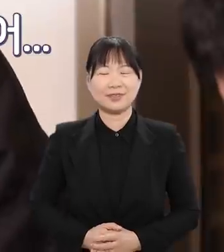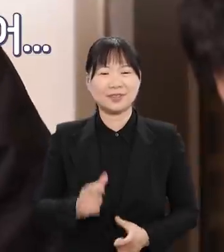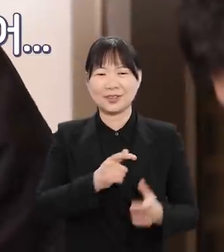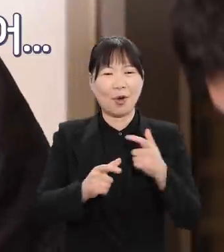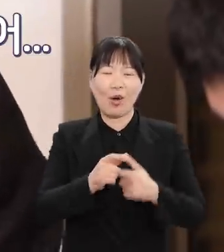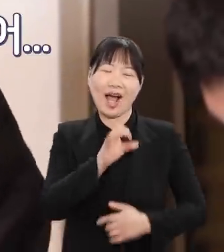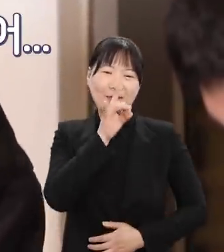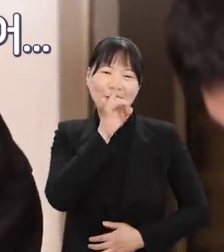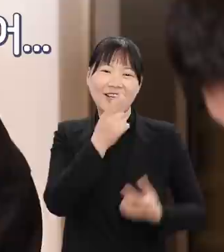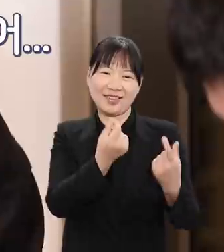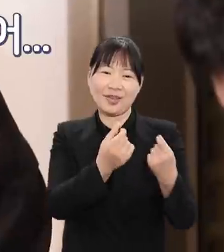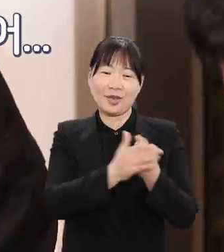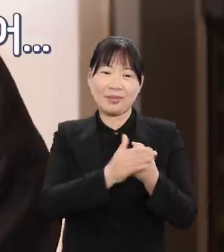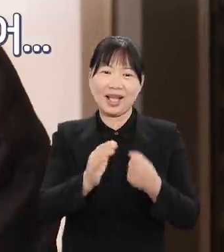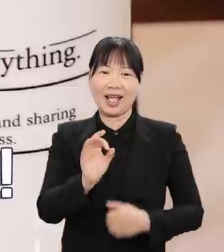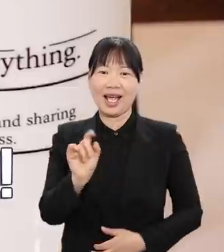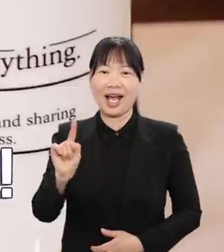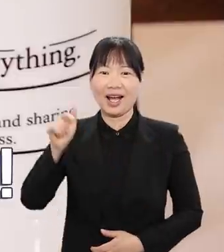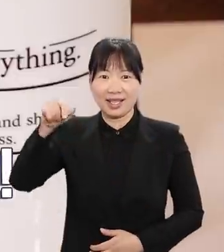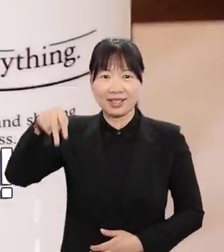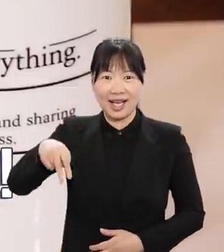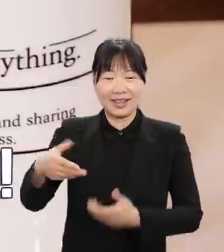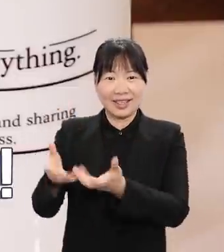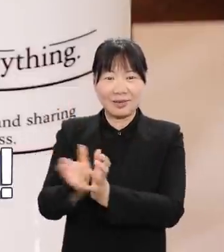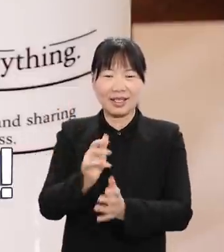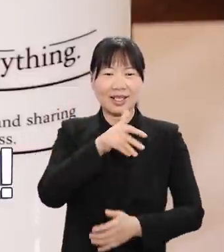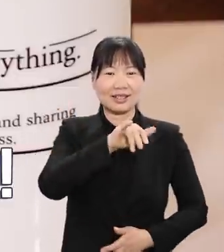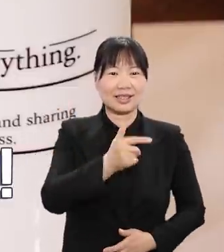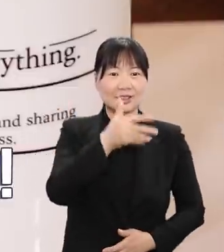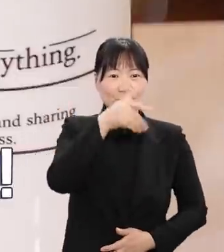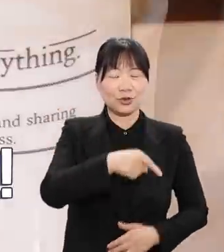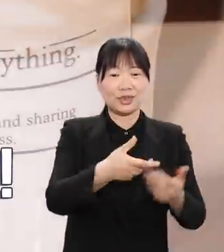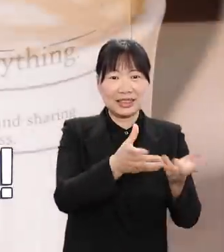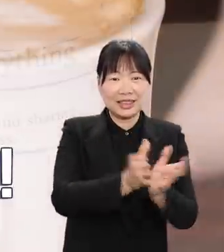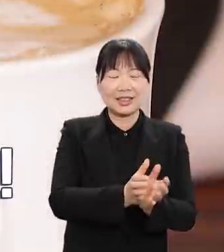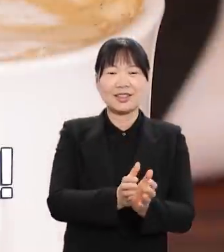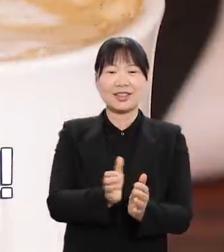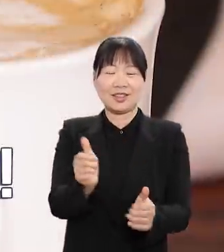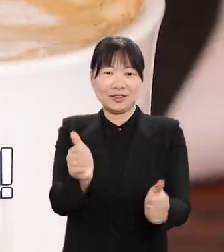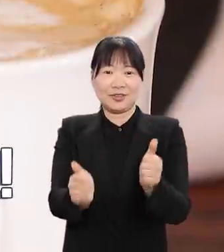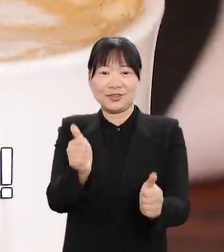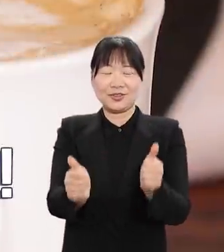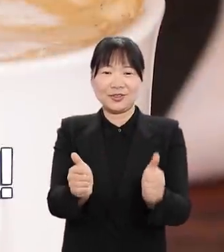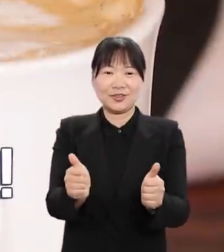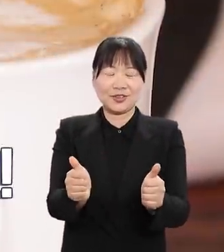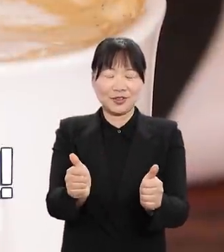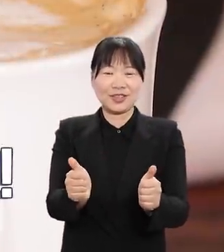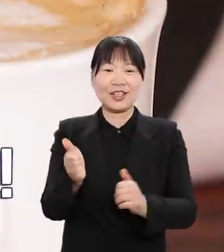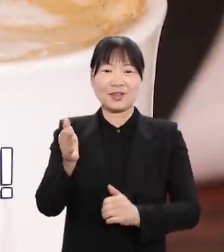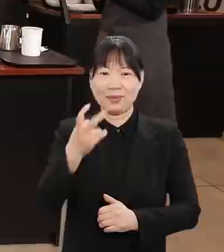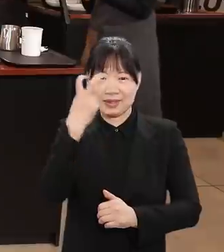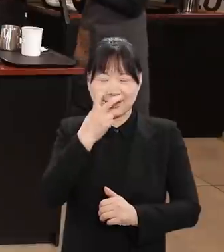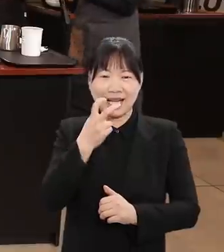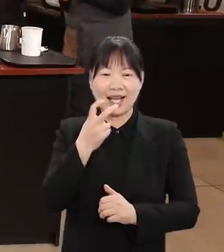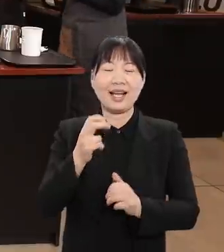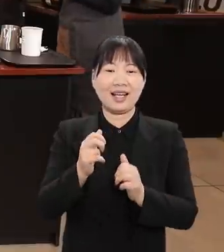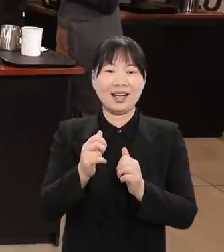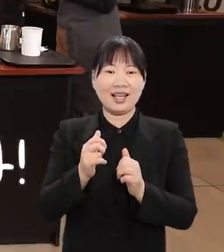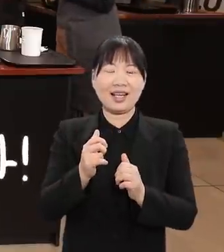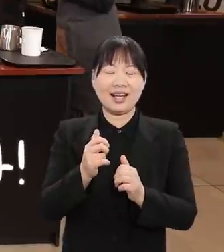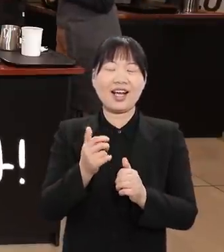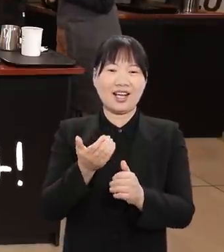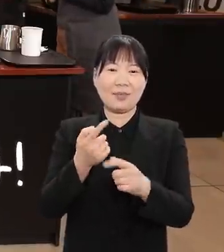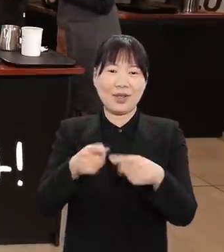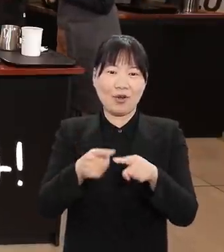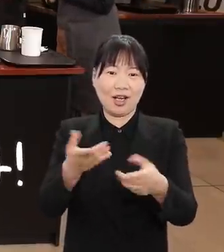더 이상은 이제 가능성이 보이지 않기 때문에 아가팀과 우리 또 친추팀 네, 어디가 좀 더 잘 만들었나 전문